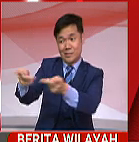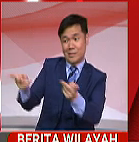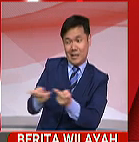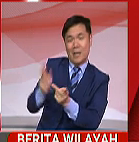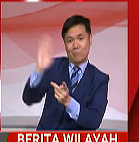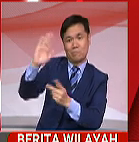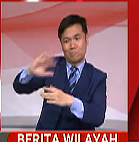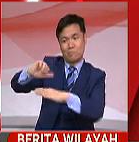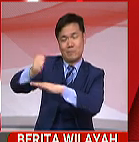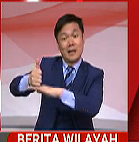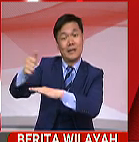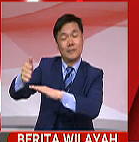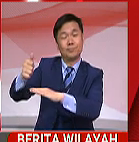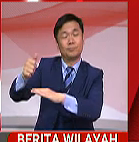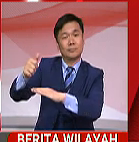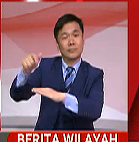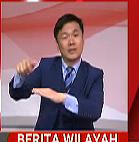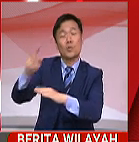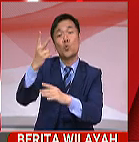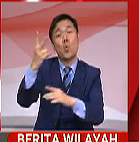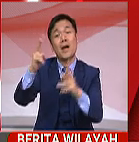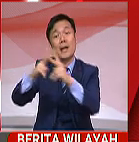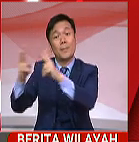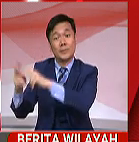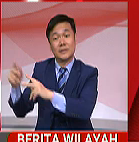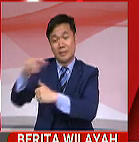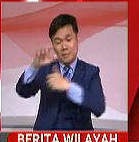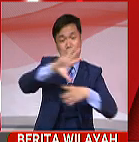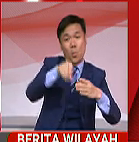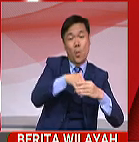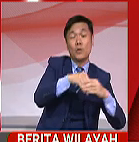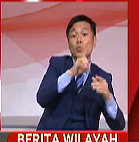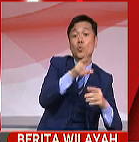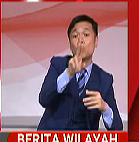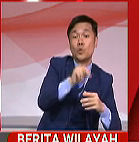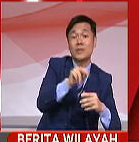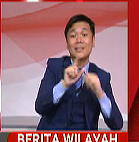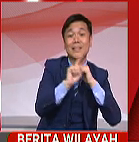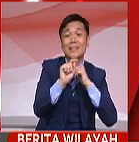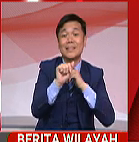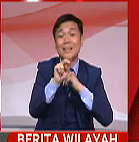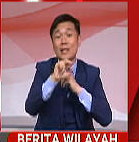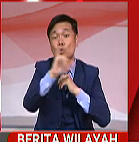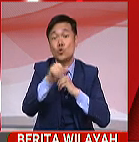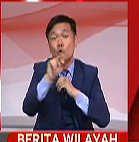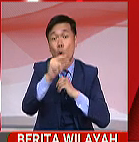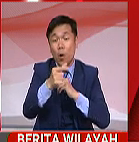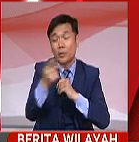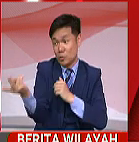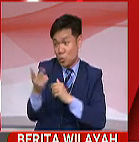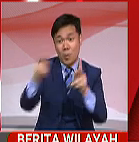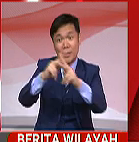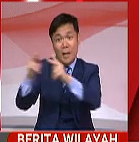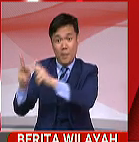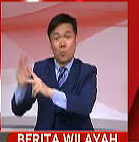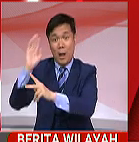kenyataan. Usaha mewartakan dua buah kampung dalam kawasan Dun Tanjung Batu itu bertujuan memastikan penduduk menikmati kehidupan